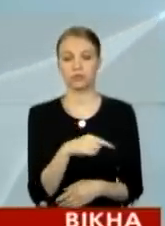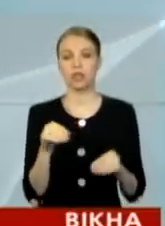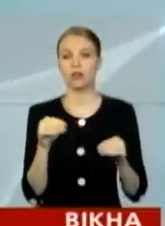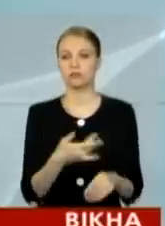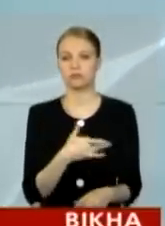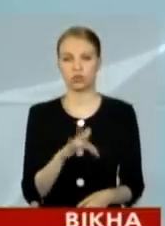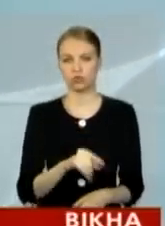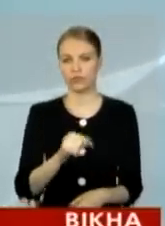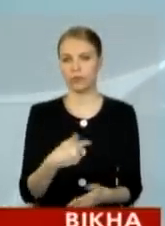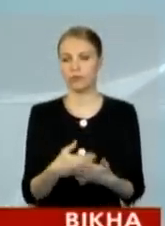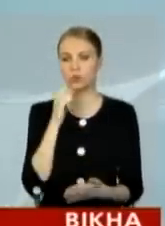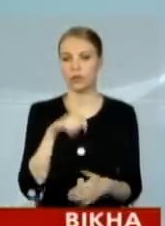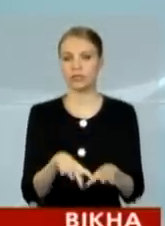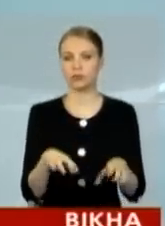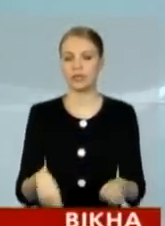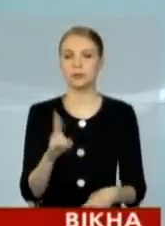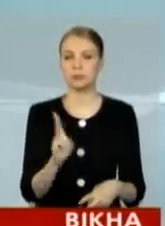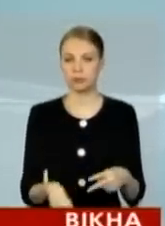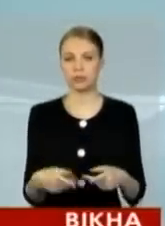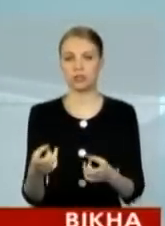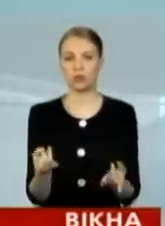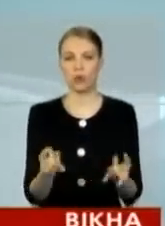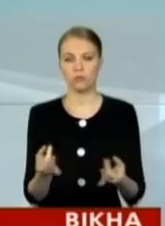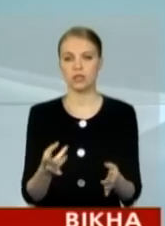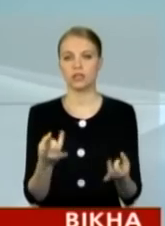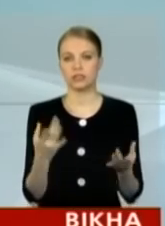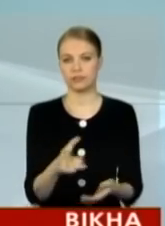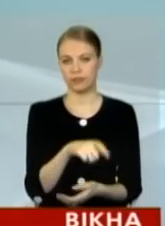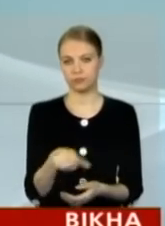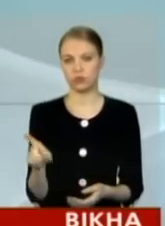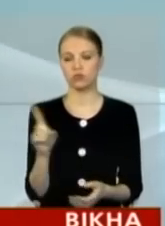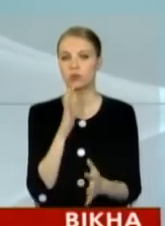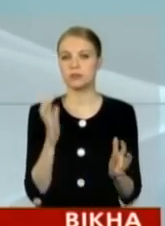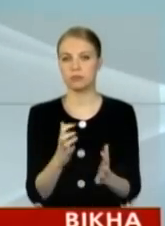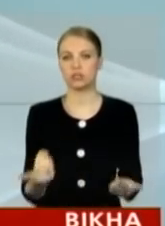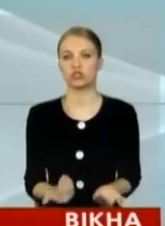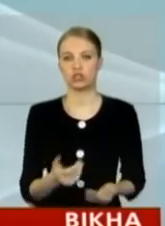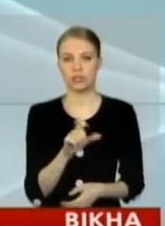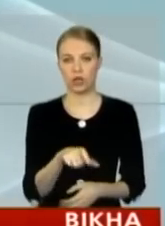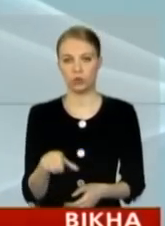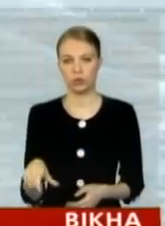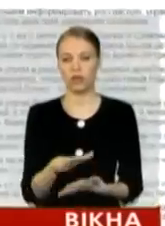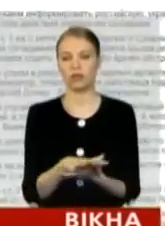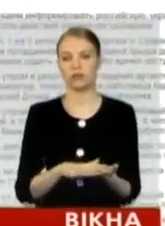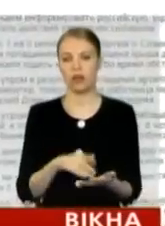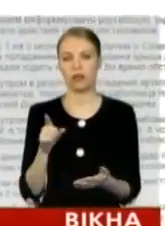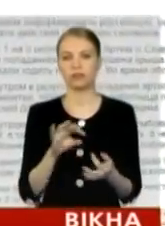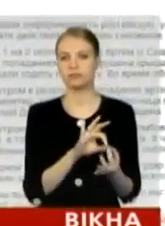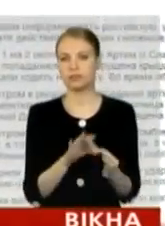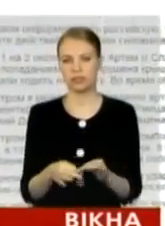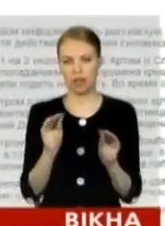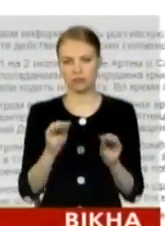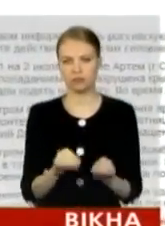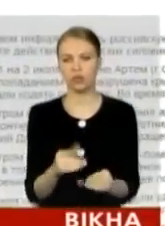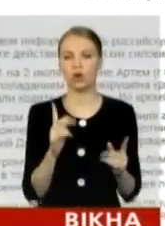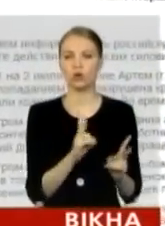Рішуче вимагаємо від української влади припинити обстріли цивільних об'єктів, щоб зберегти життя людей. Далі в заяві детальний виклад,